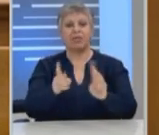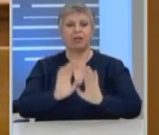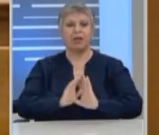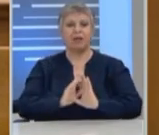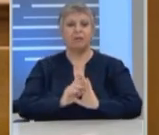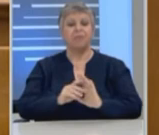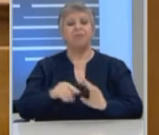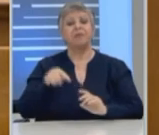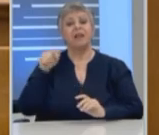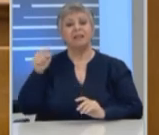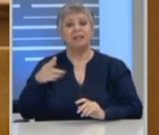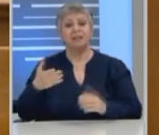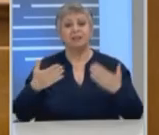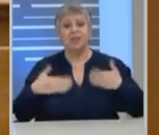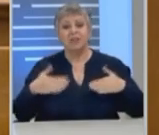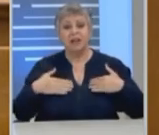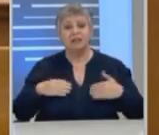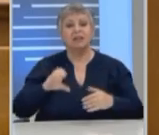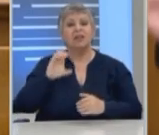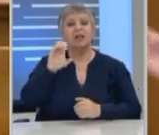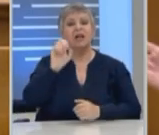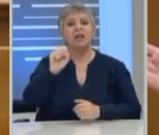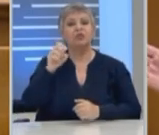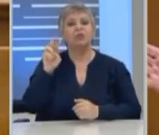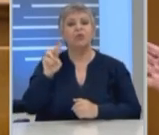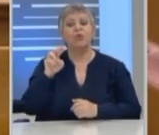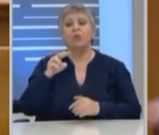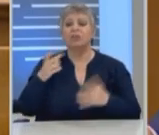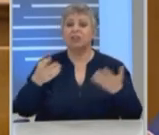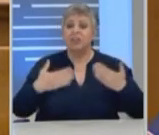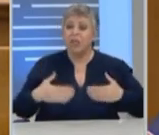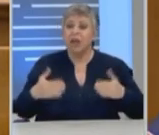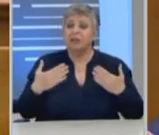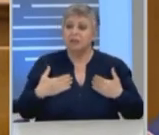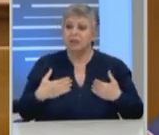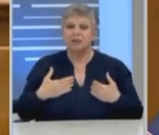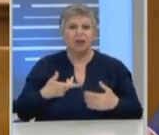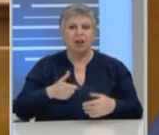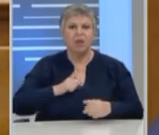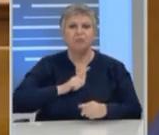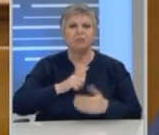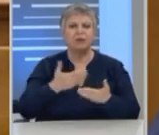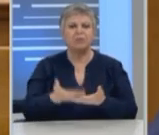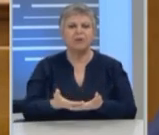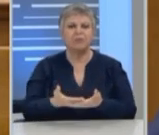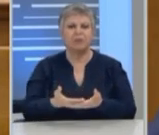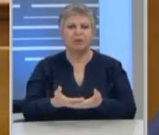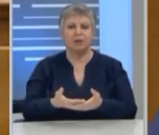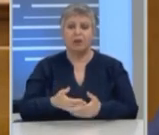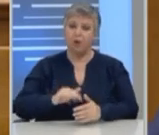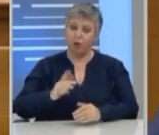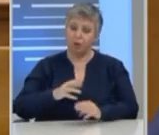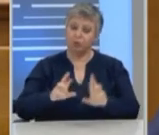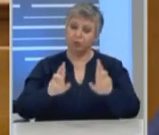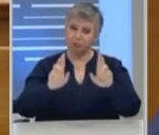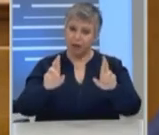οποίο εσείς αγωνιούσατε να βγει το ΕΣΟΡΟΥ και ακόμα περιμένουμε. Ελπίζω όμως ότι ο ελληνικός λαός έχει πλήρη